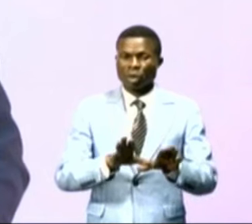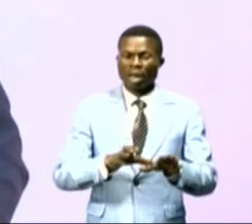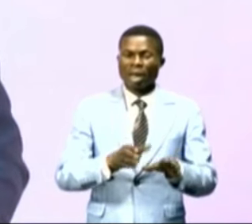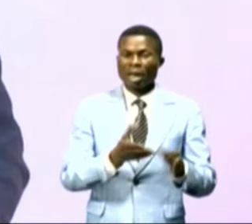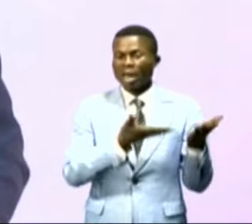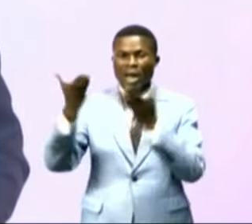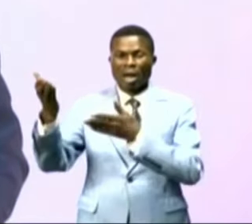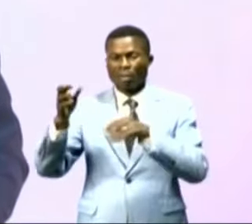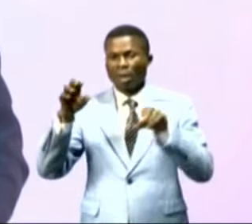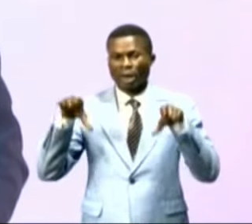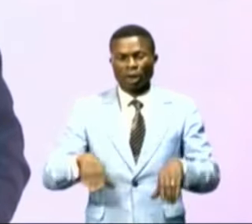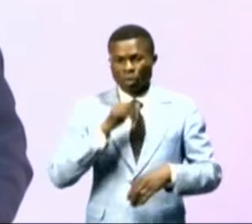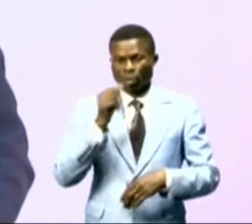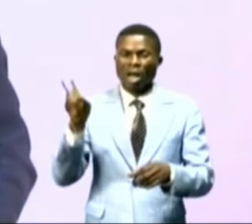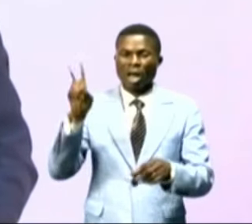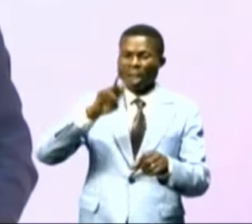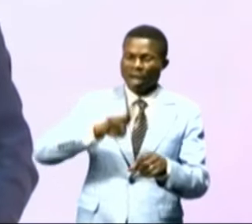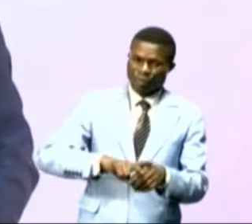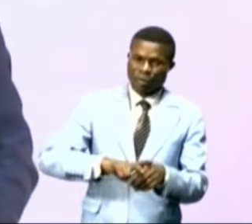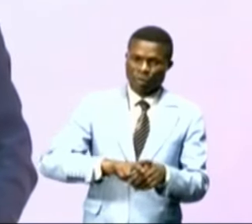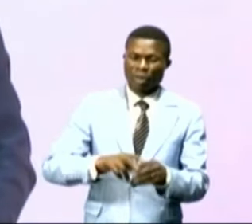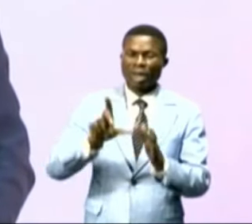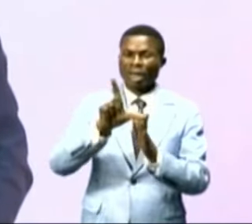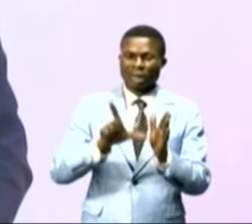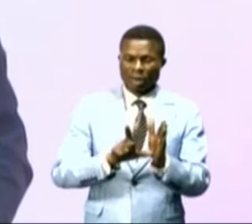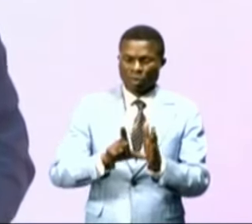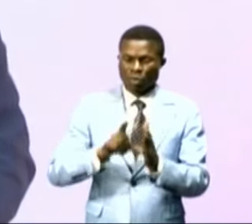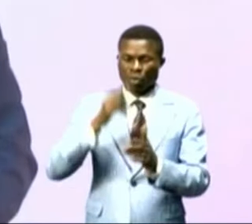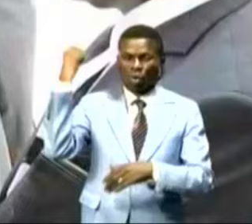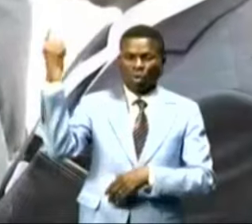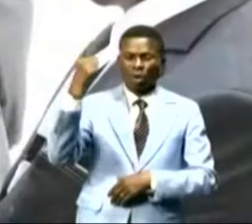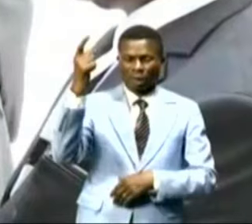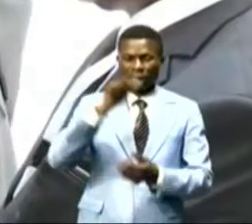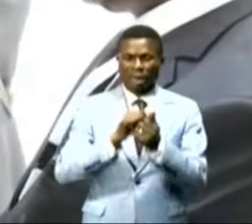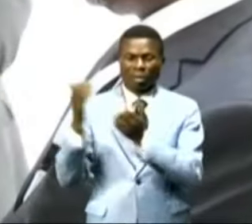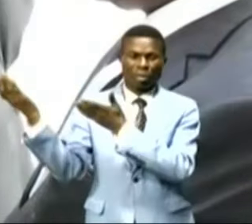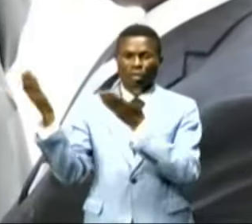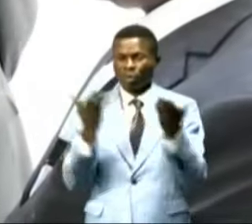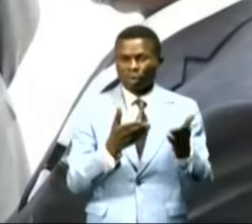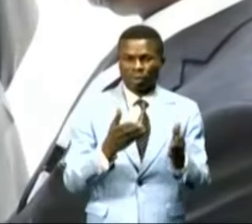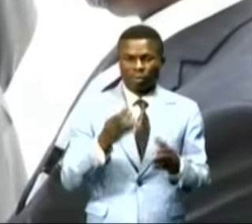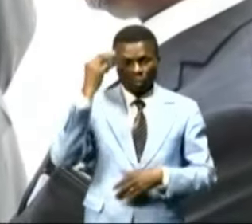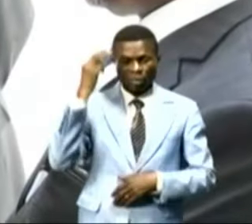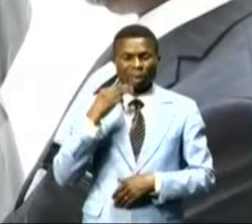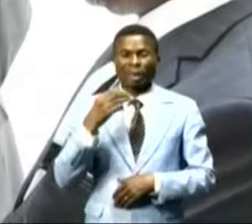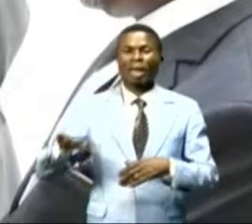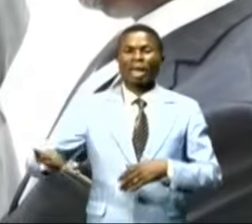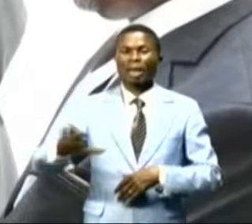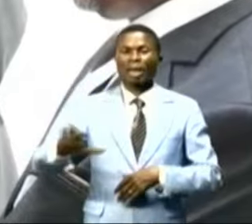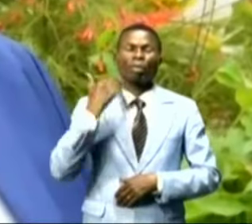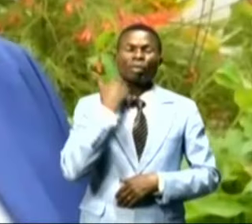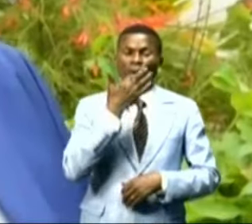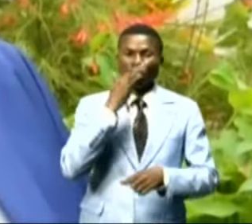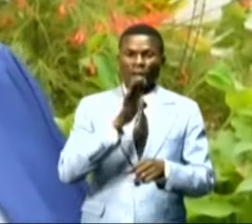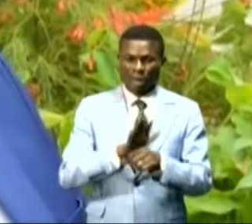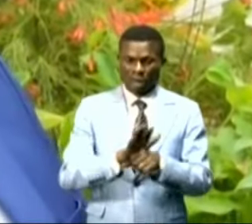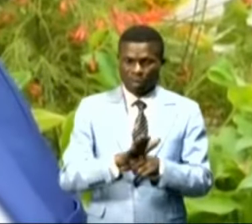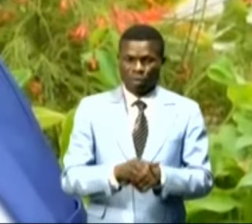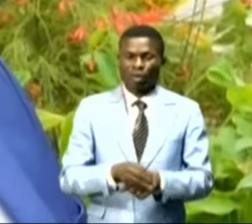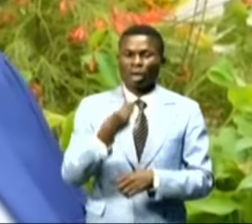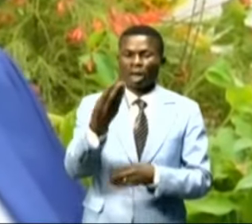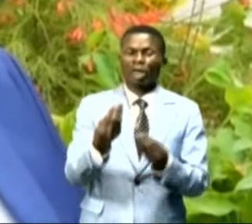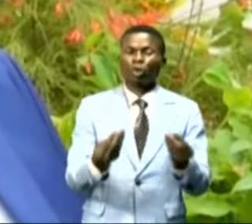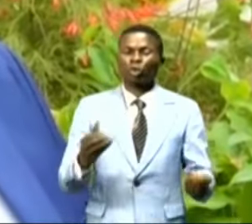en RDC en violation des règles internationales sur le transit. Le ministre ougandais a promis de décompter en urgence ces